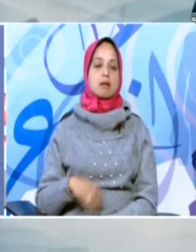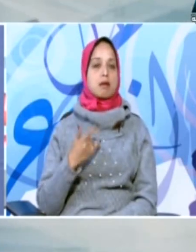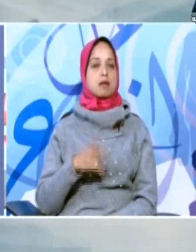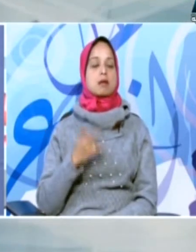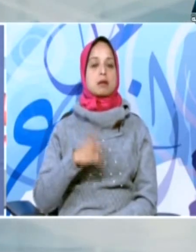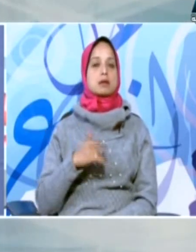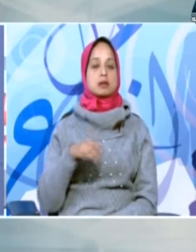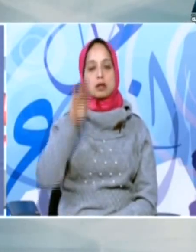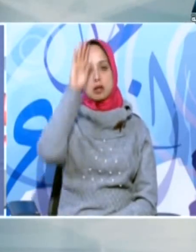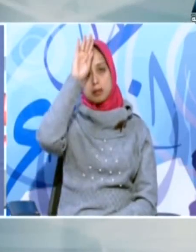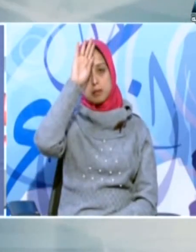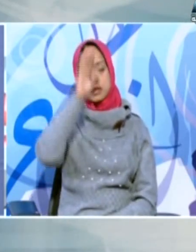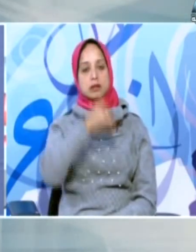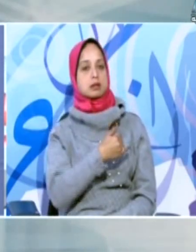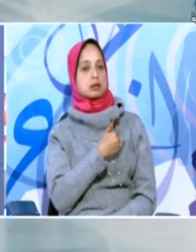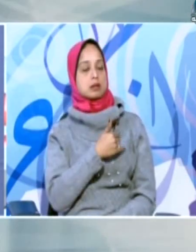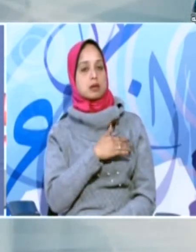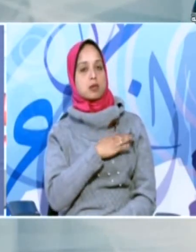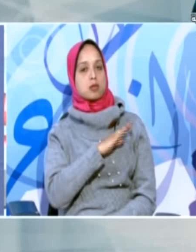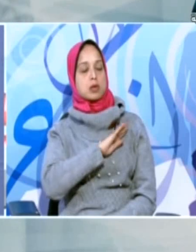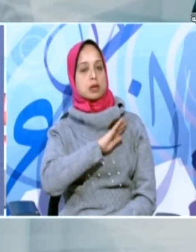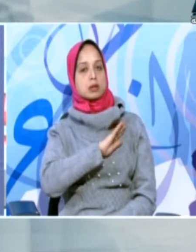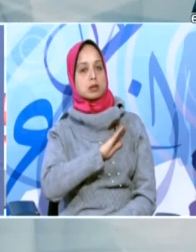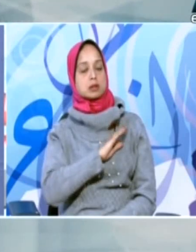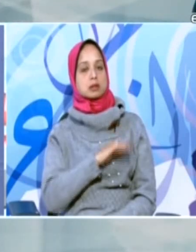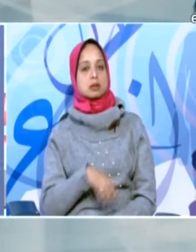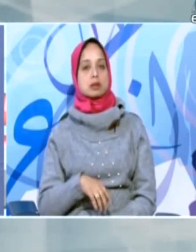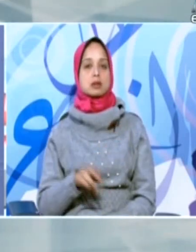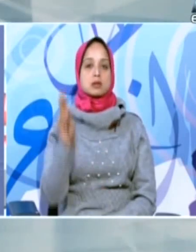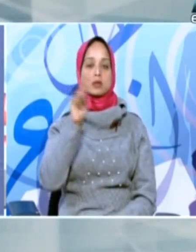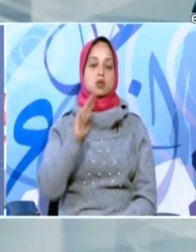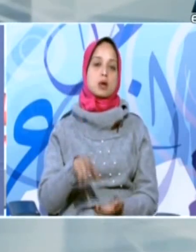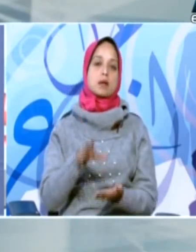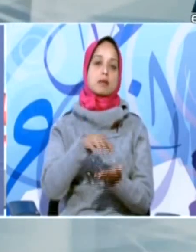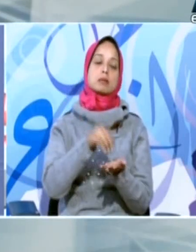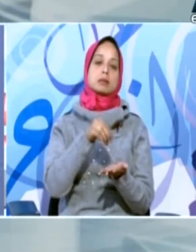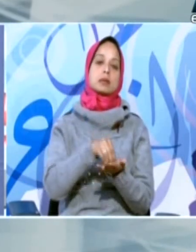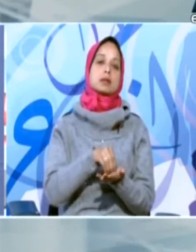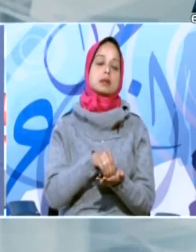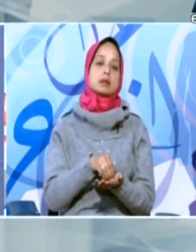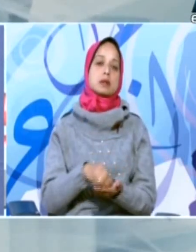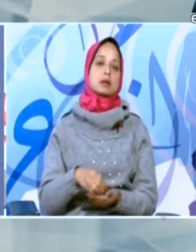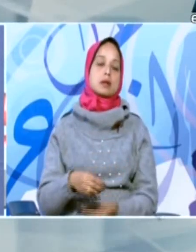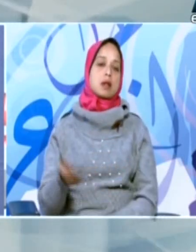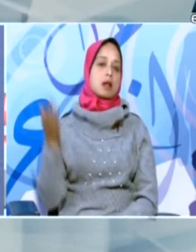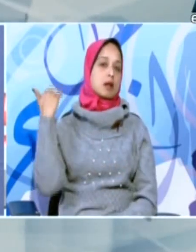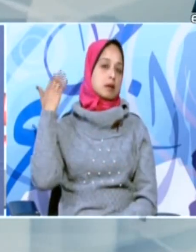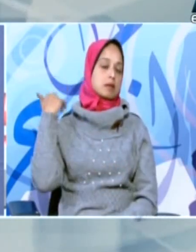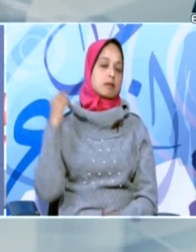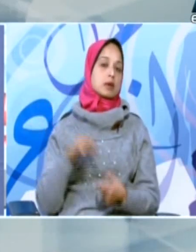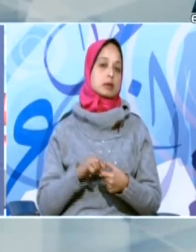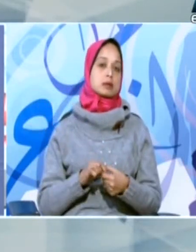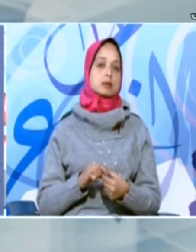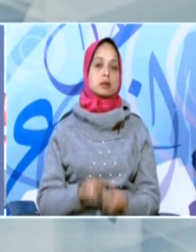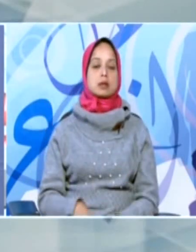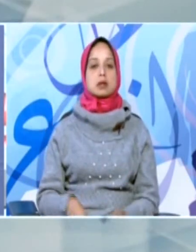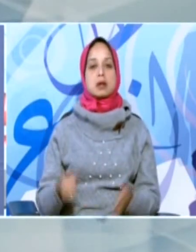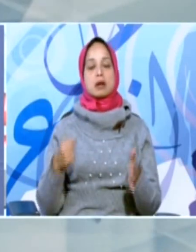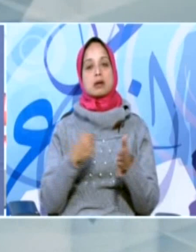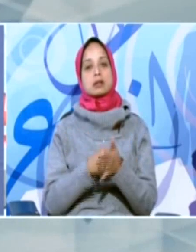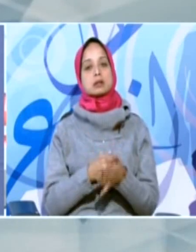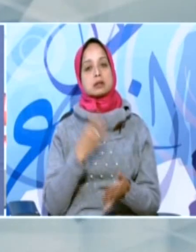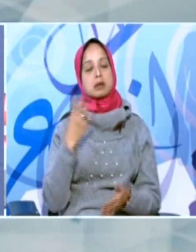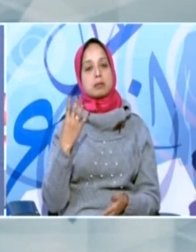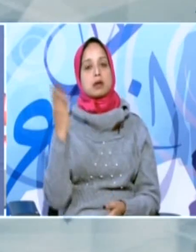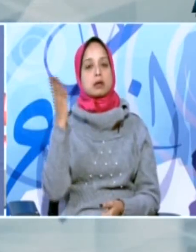الجيش، وكان في سؤال في اول الحلقه اللي فاتت اللي هو ايه؟ حادثة 4 فبراير من عوامل قيام الثورة